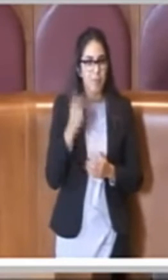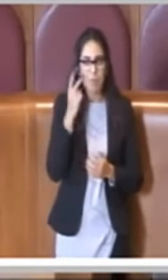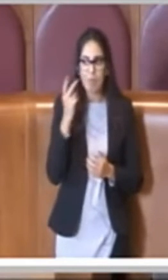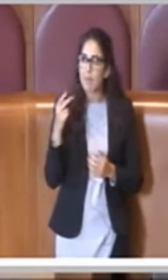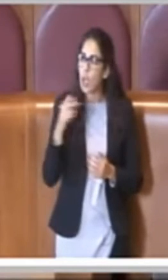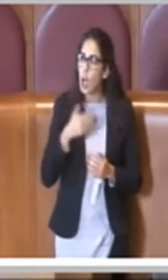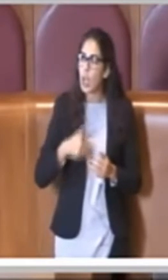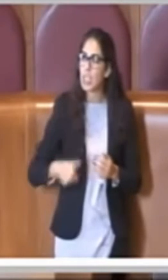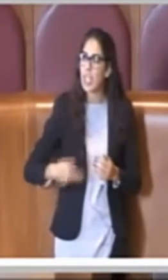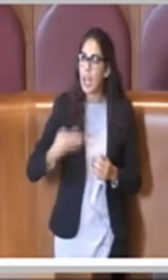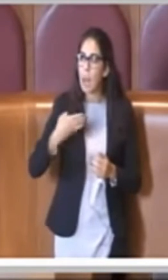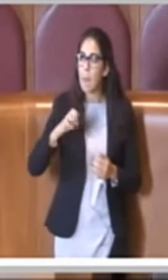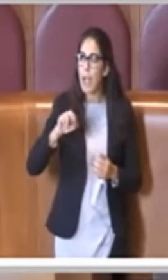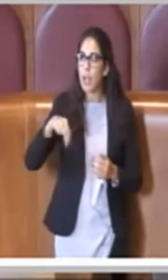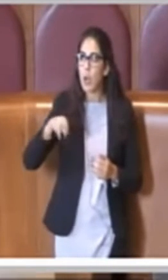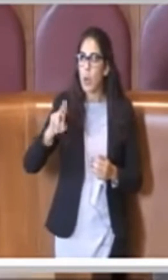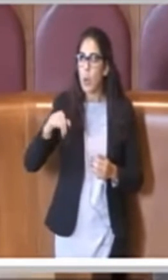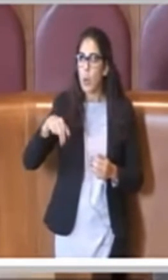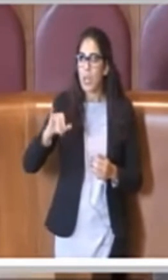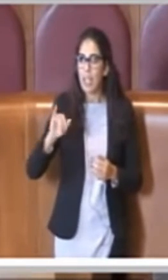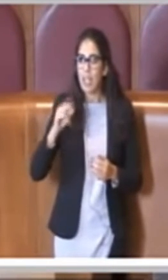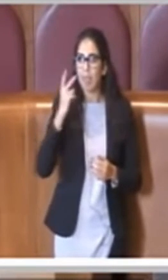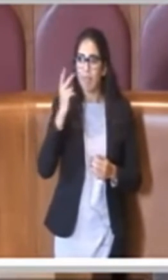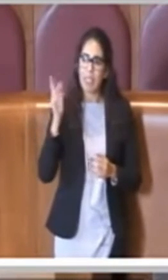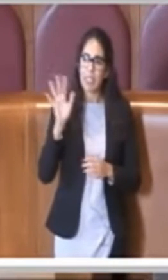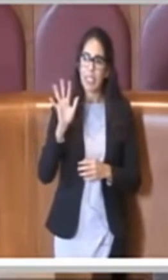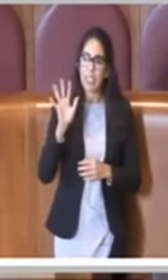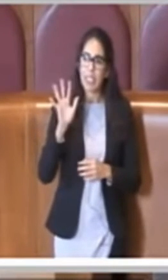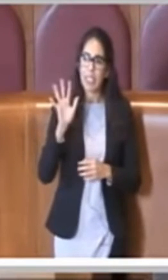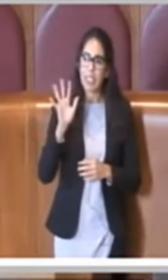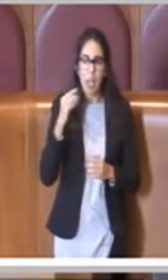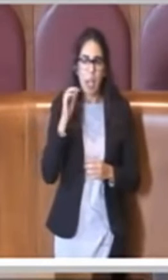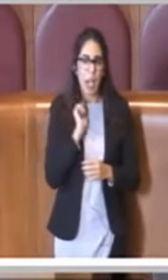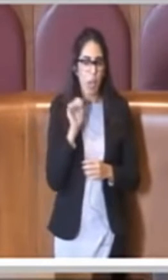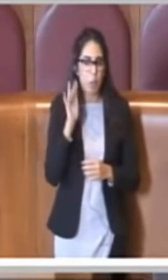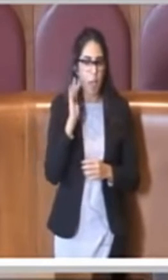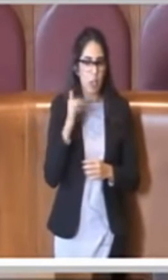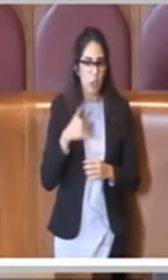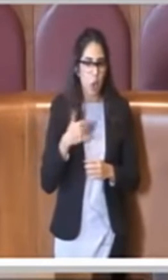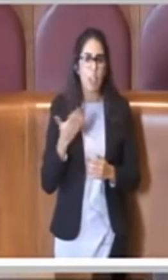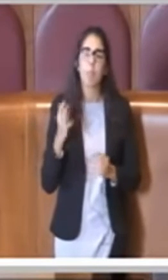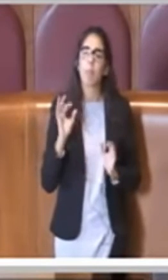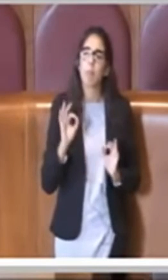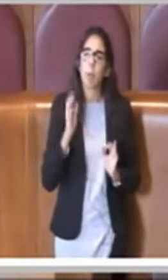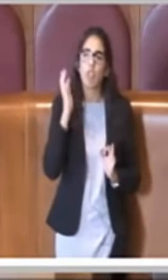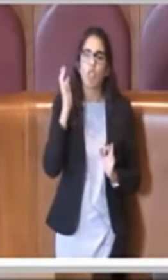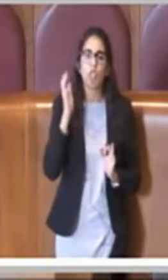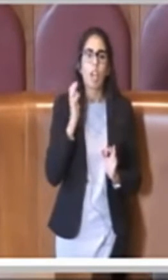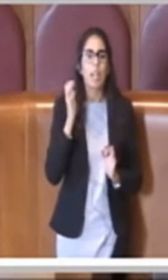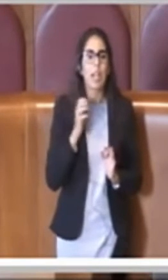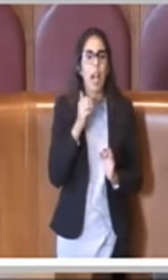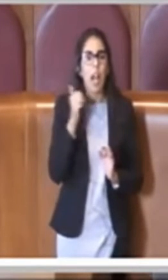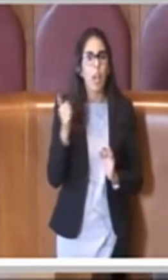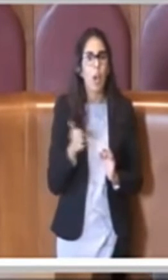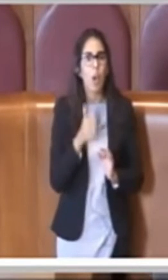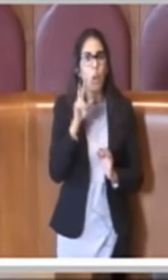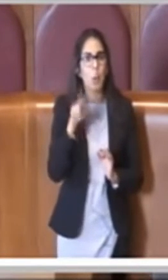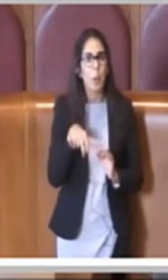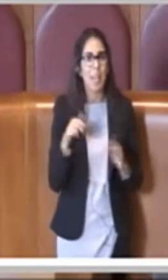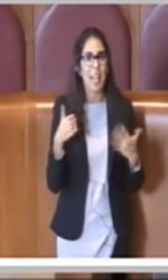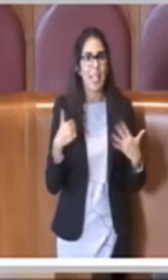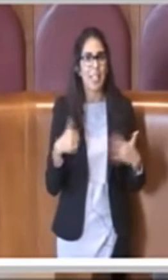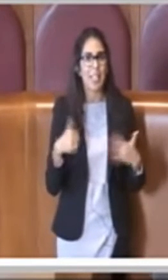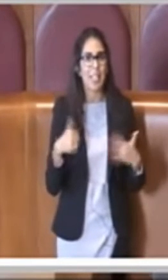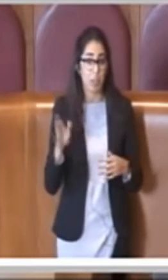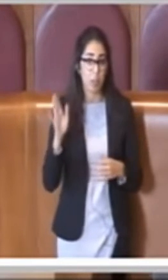Mennuni distratta, ma credo che mi starà sentendo. Nel gennaio 2016, a quei